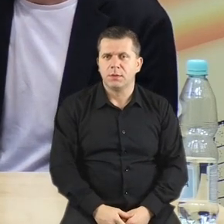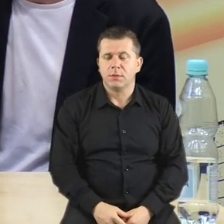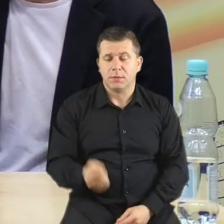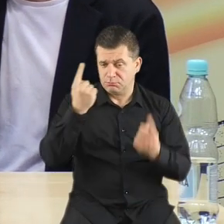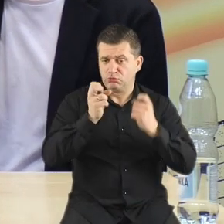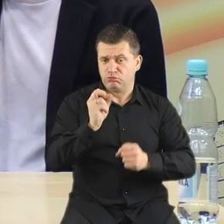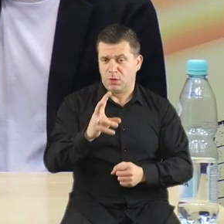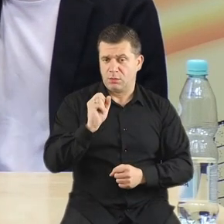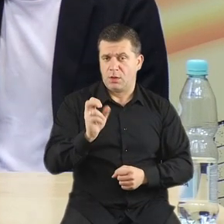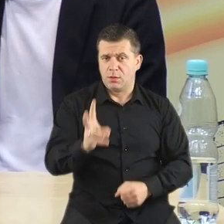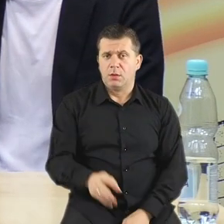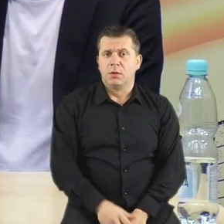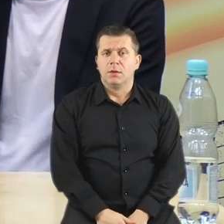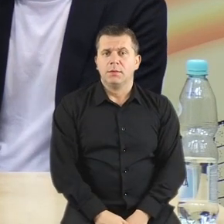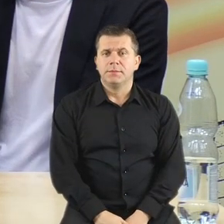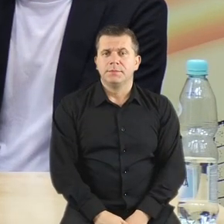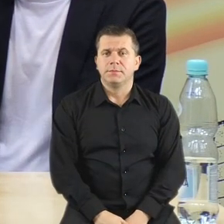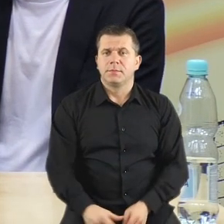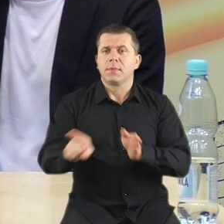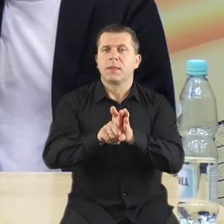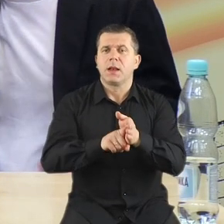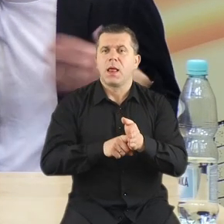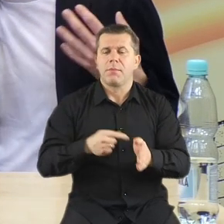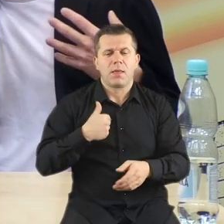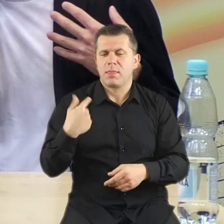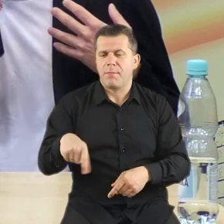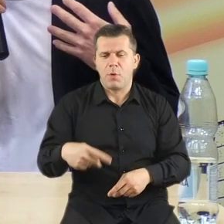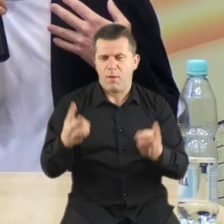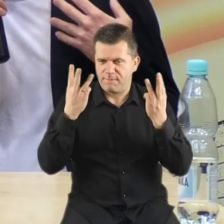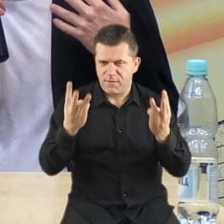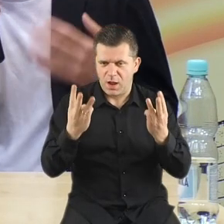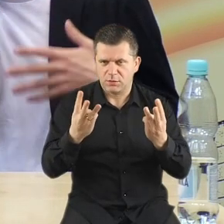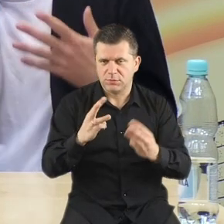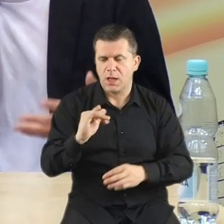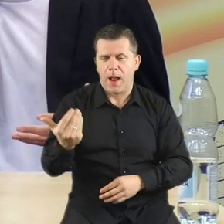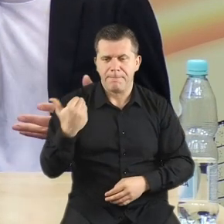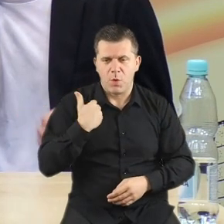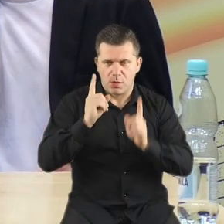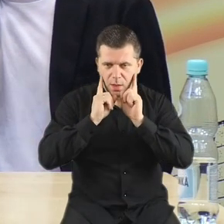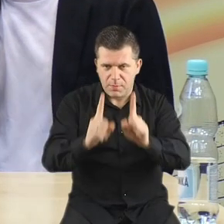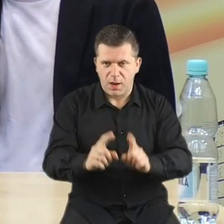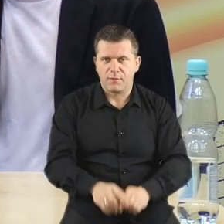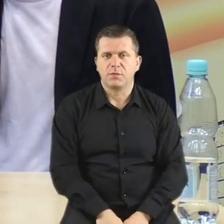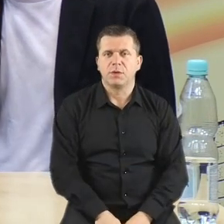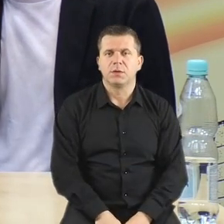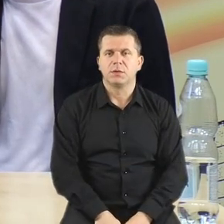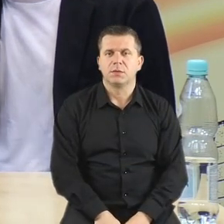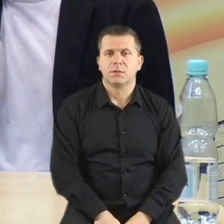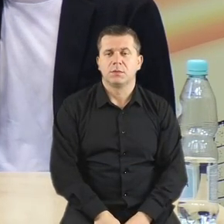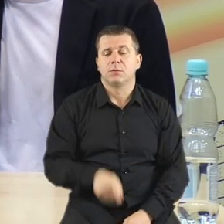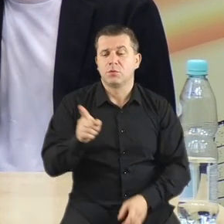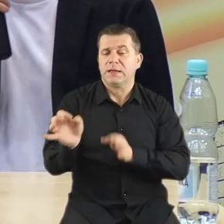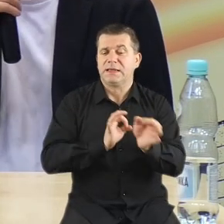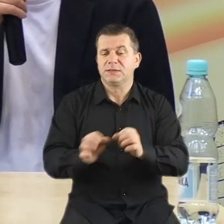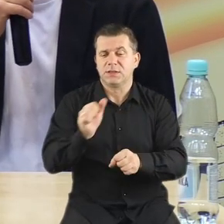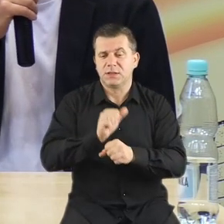tak. Rzeczywiście było. Dla mnie nie było ważne, jak było naprawdę, no bo są takie